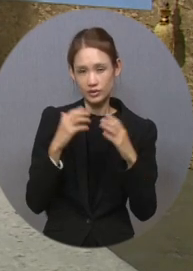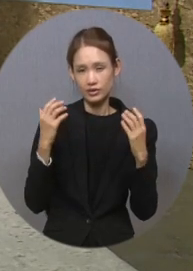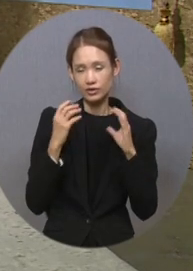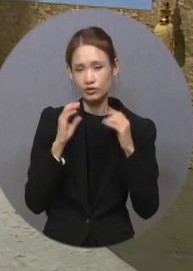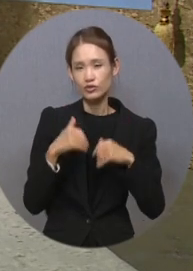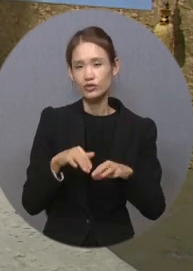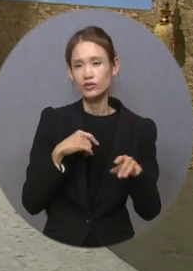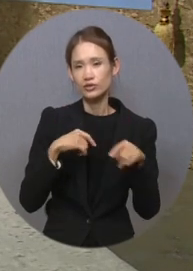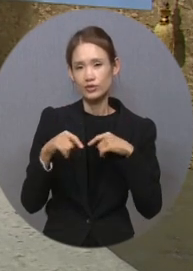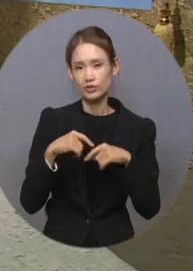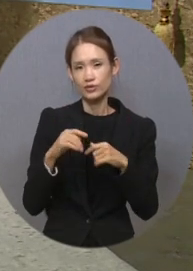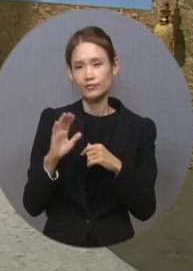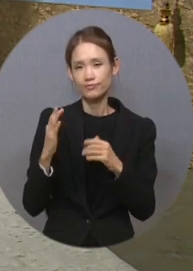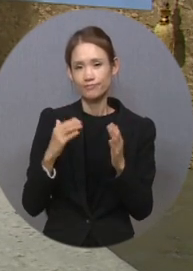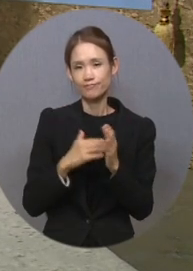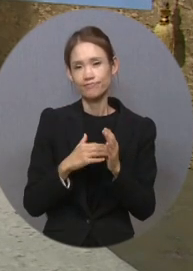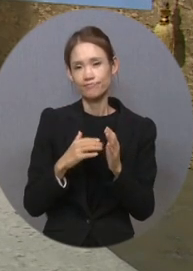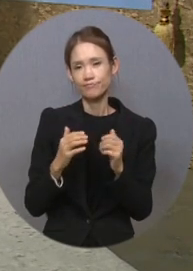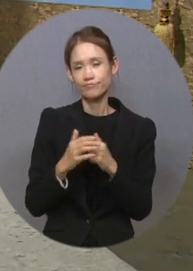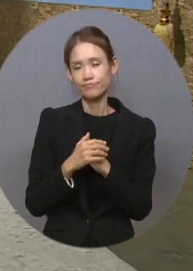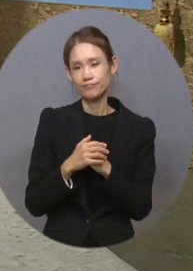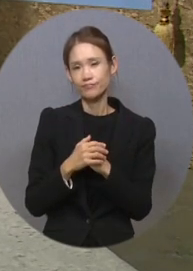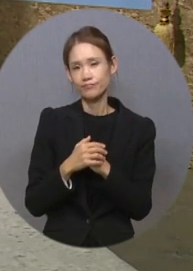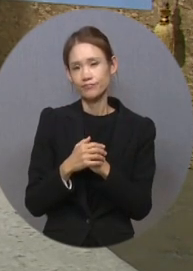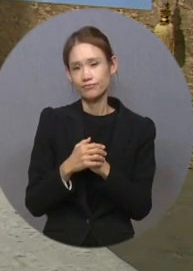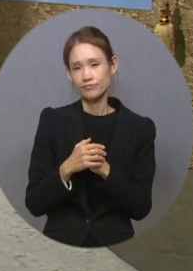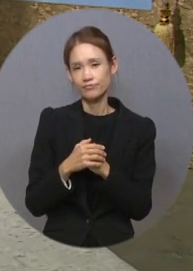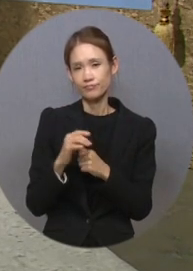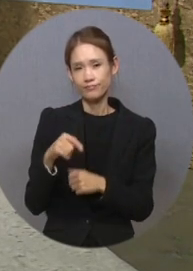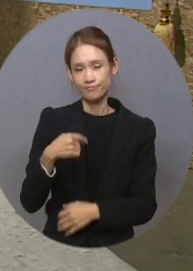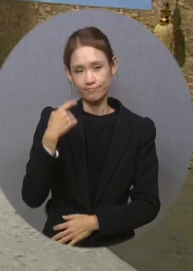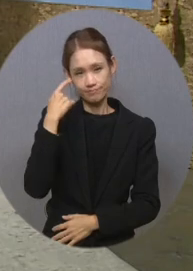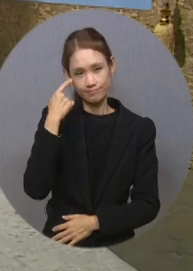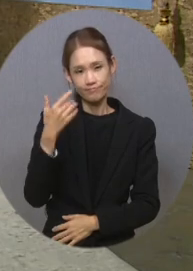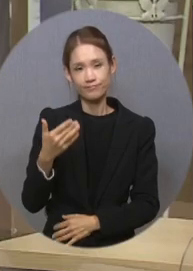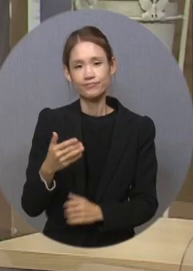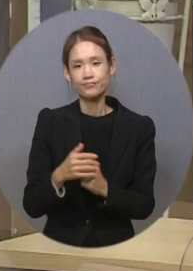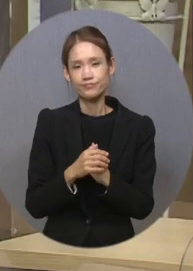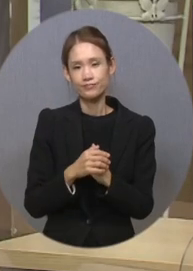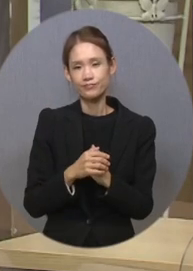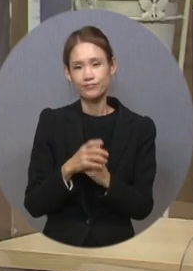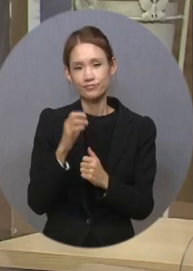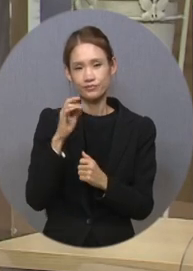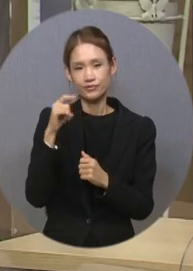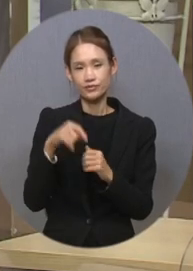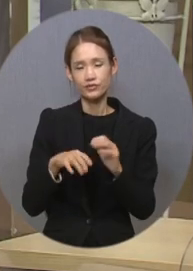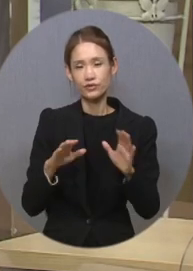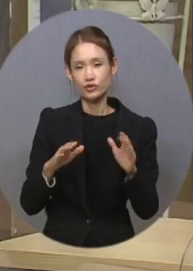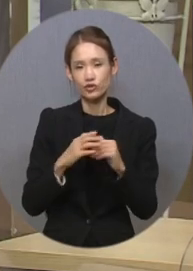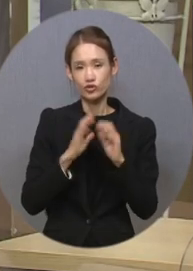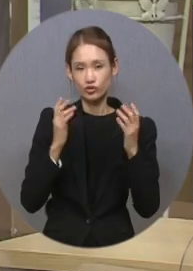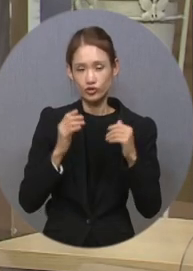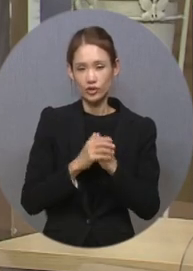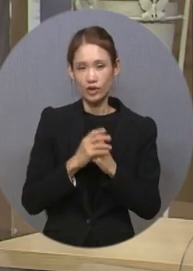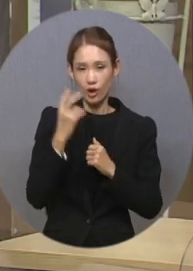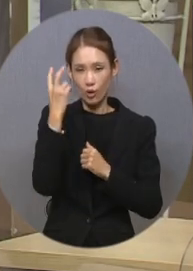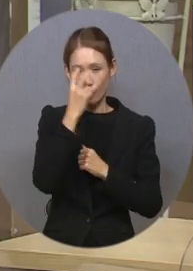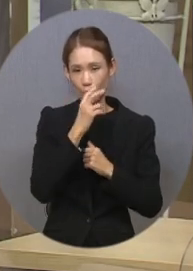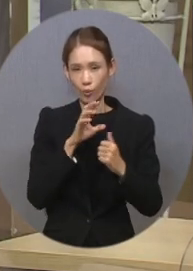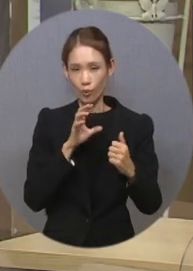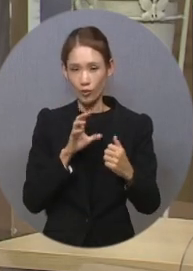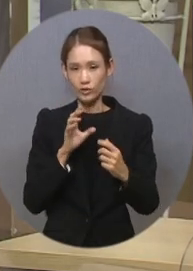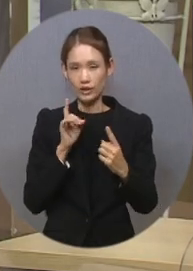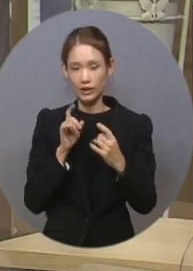출산 장려책이 되는 것이죠. 예. 그리고 또 다음 질문으로 넘어가서요. 여수시는 지금 현재 또 국가 보훈